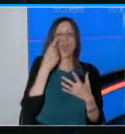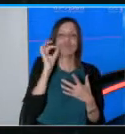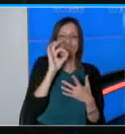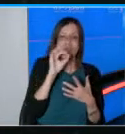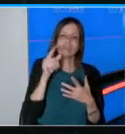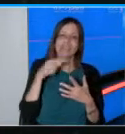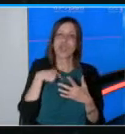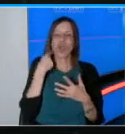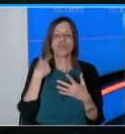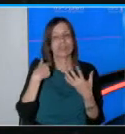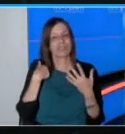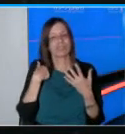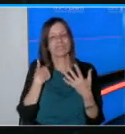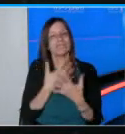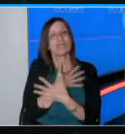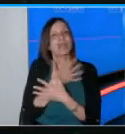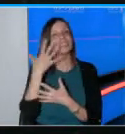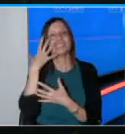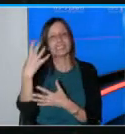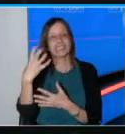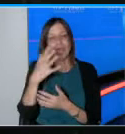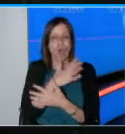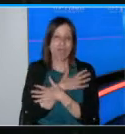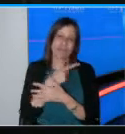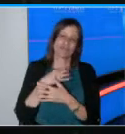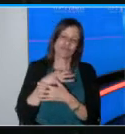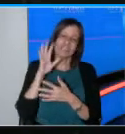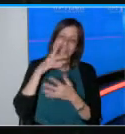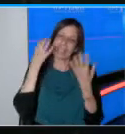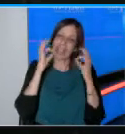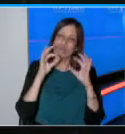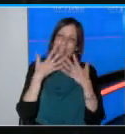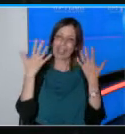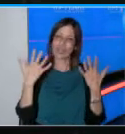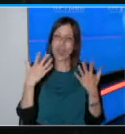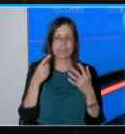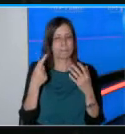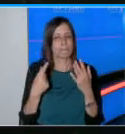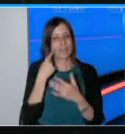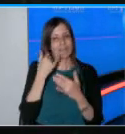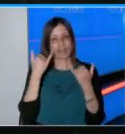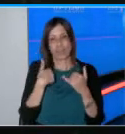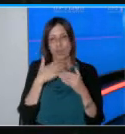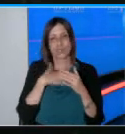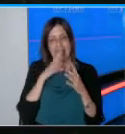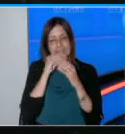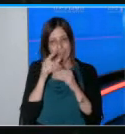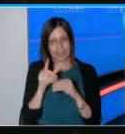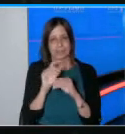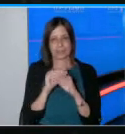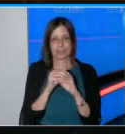זה קול שאני מעריצה ואוהבת, ומבחינתי זה כבוד ענק. זה מדהים. ממש. אבל עכשיו אני רוצה לדבר על,